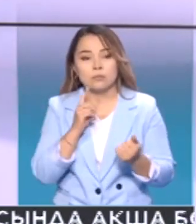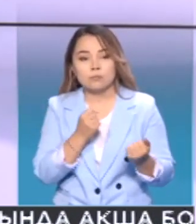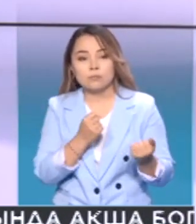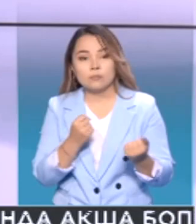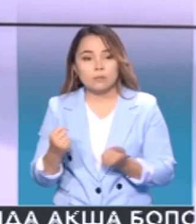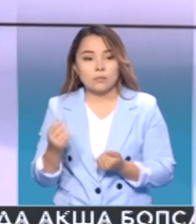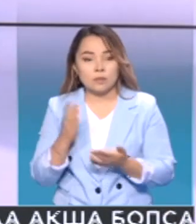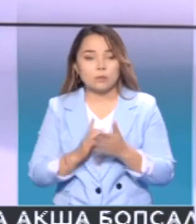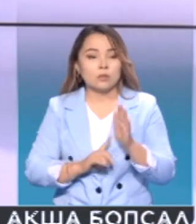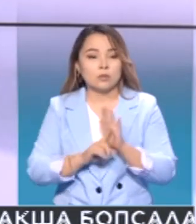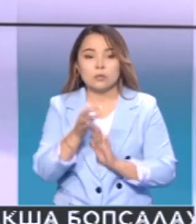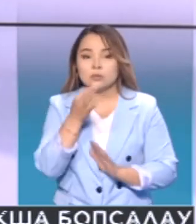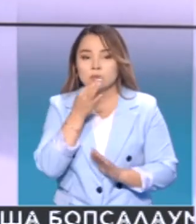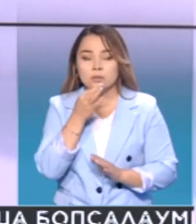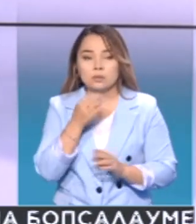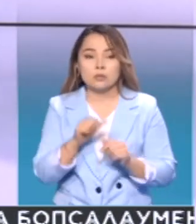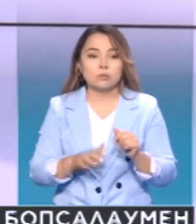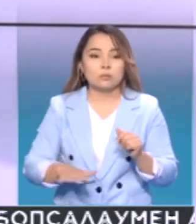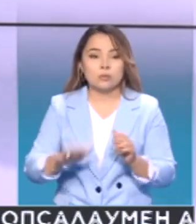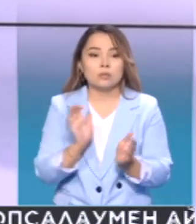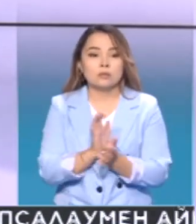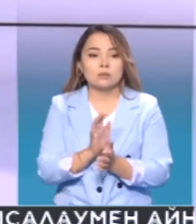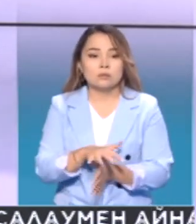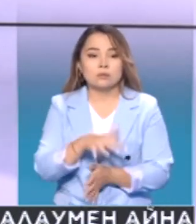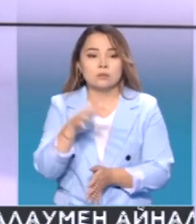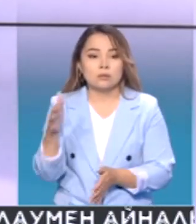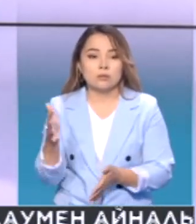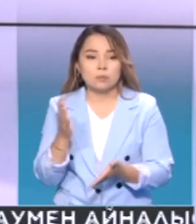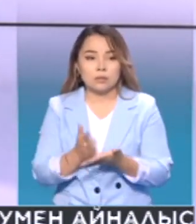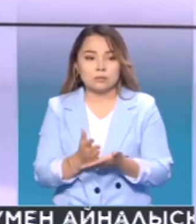басталған жоқ. Есесіне жағажайды қоқыс басып барады.